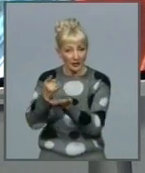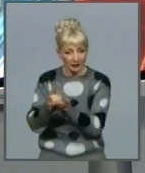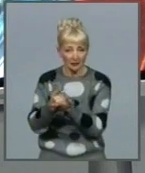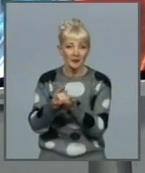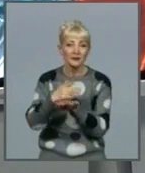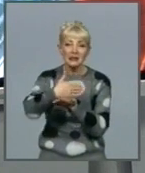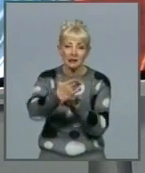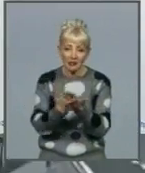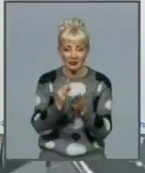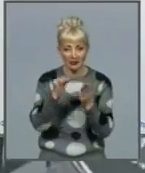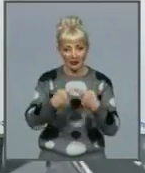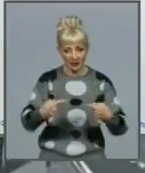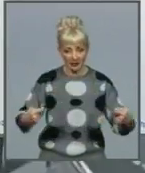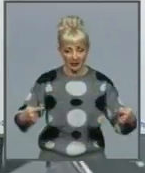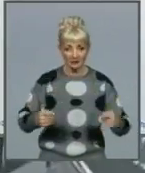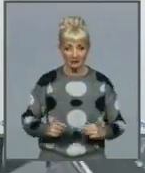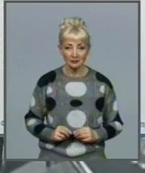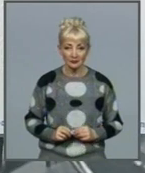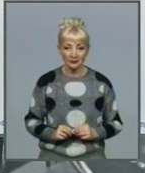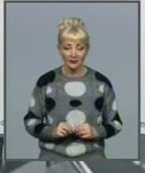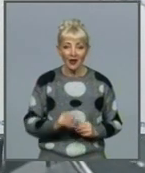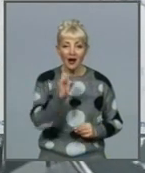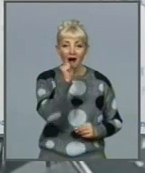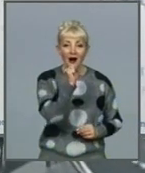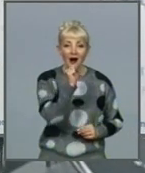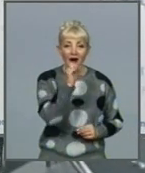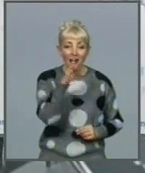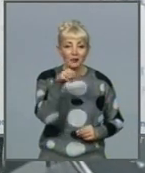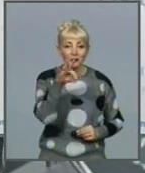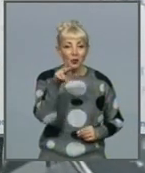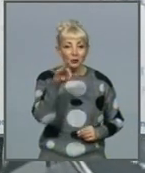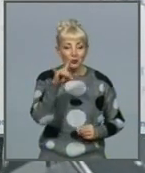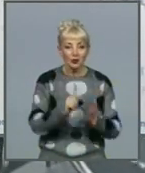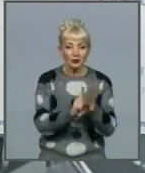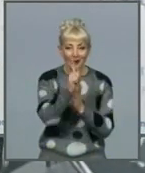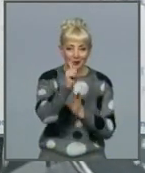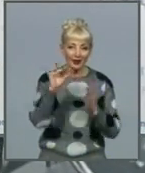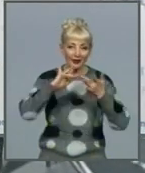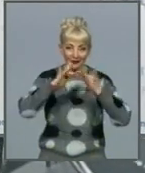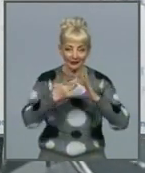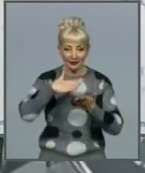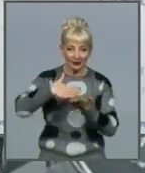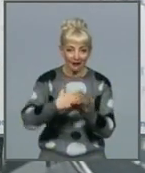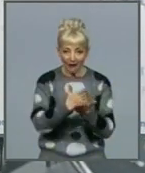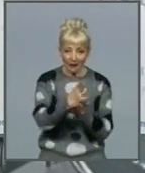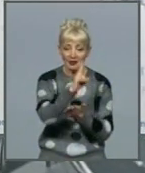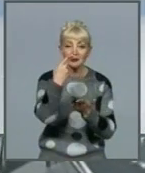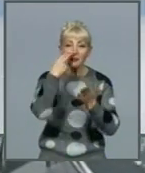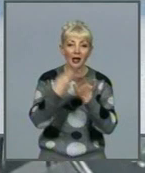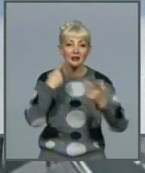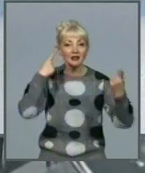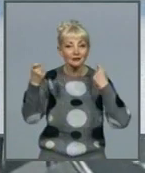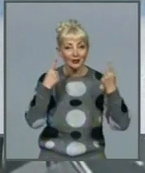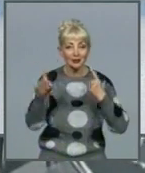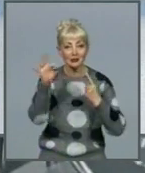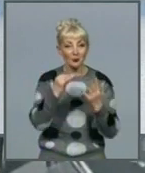далі. В «Укравтодорі» запустили онлайн-карту, на якій вказано інформацію про поточні та заплановані